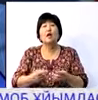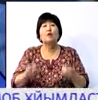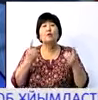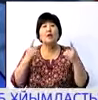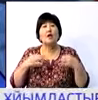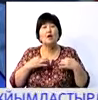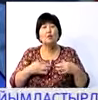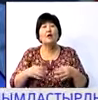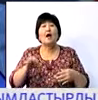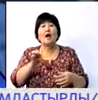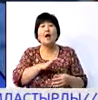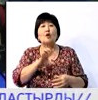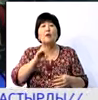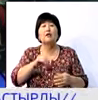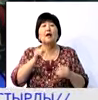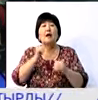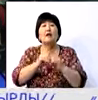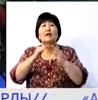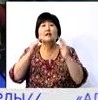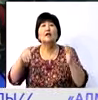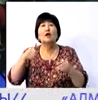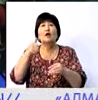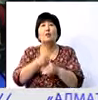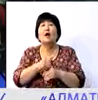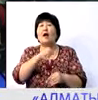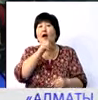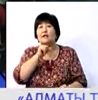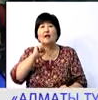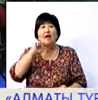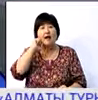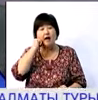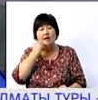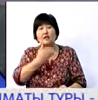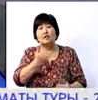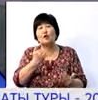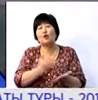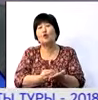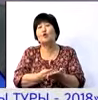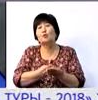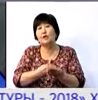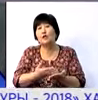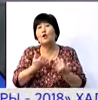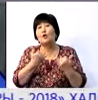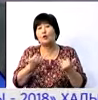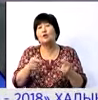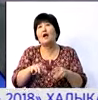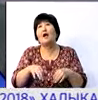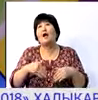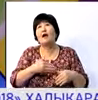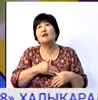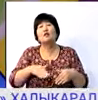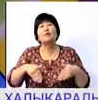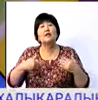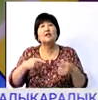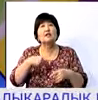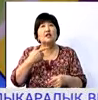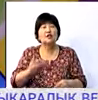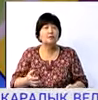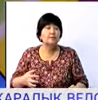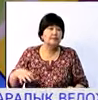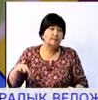мерекеде ақ батасын әр шаңыраққа бас болып отырған аталар мен ақжаулықты әжелерге құрмет көрсетілді, ақжарма тілектер айтылды.